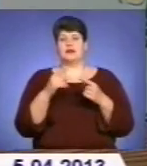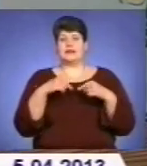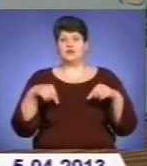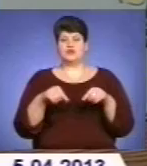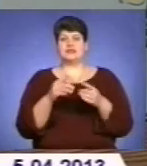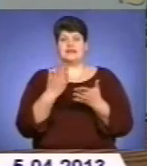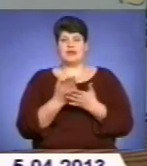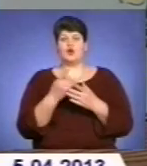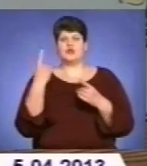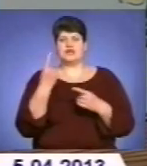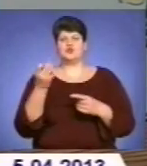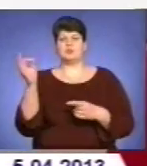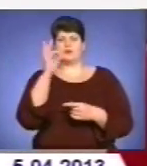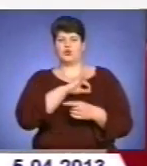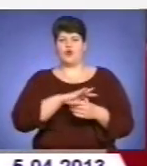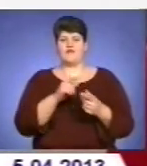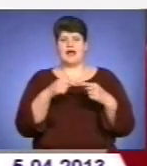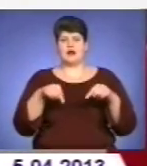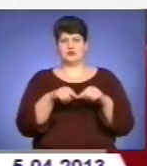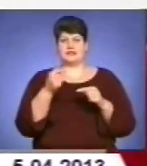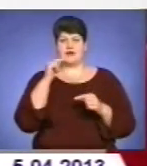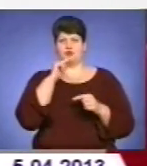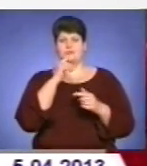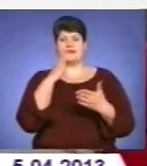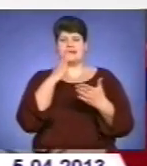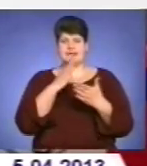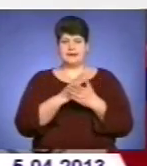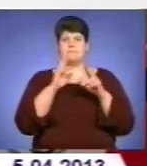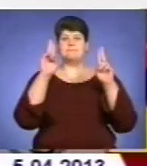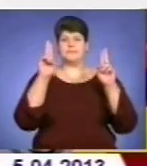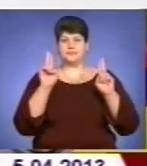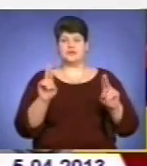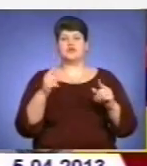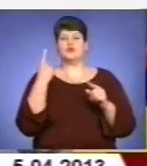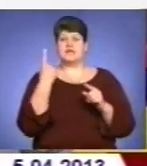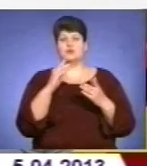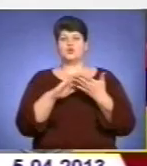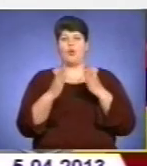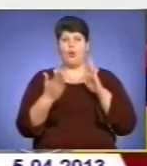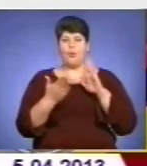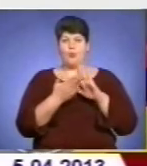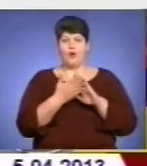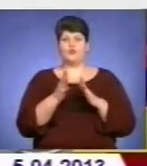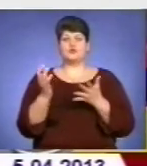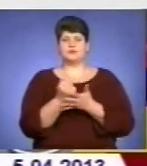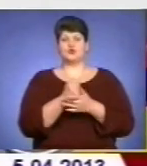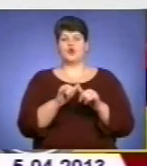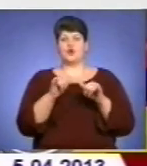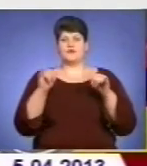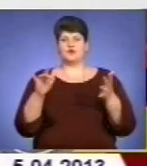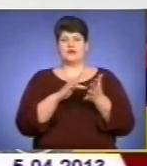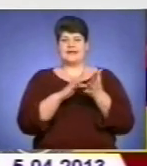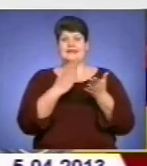прибуткових галузей економіки. Є аксіомою, що однією із умов успішного розвитку туризму є